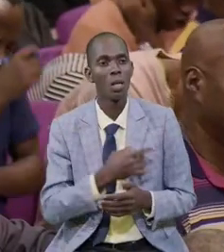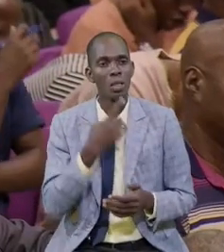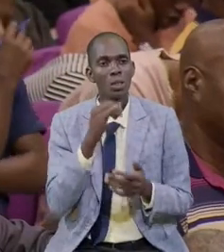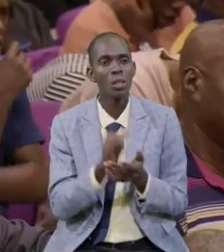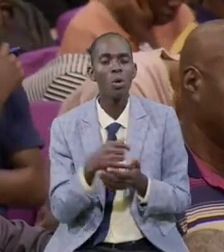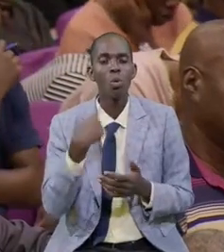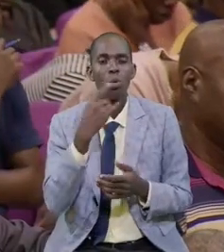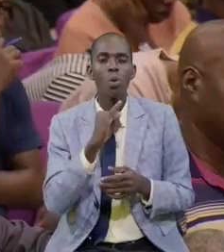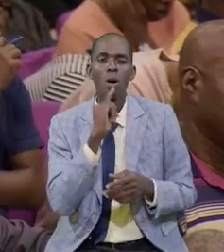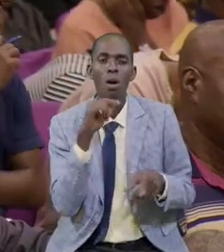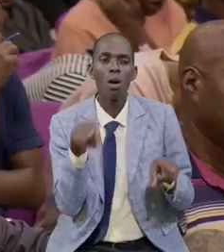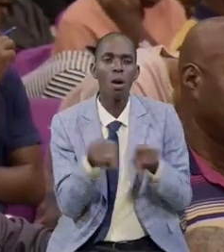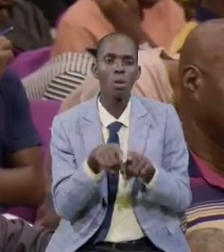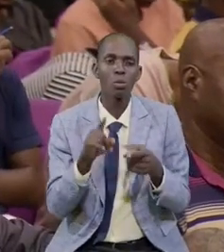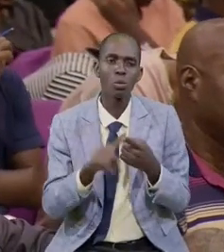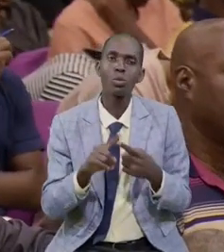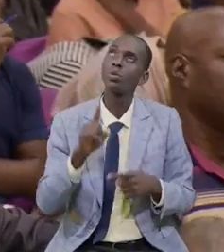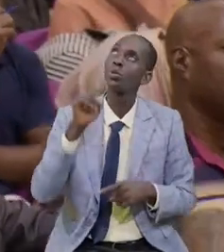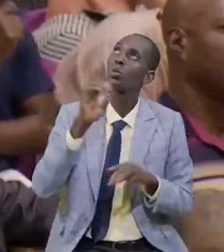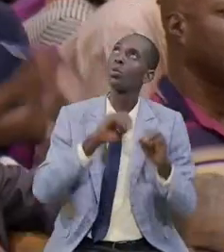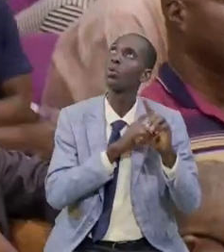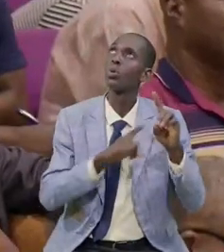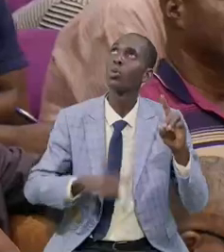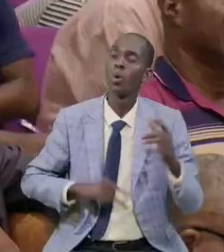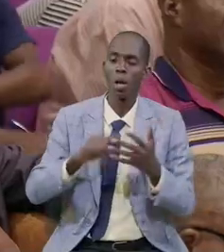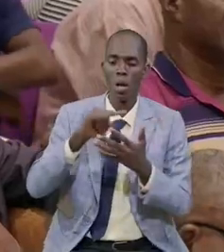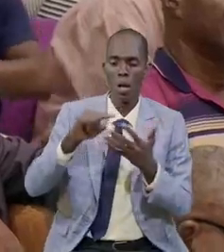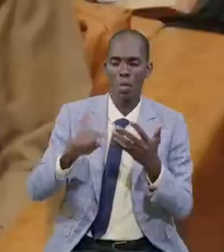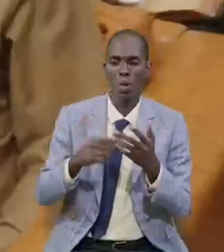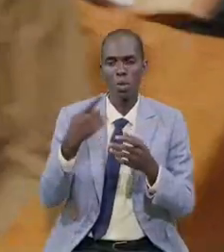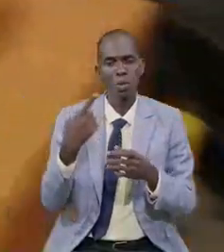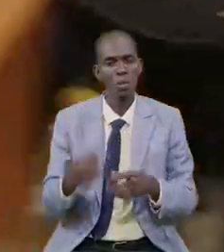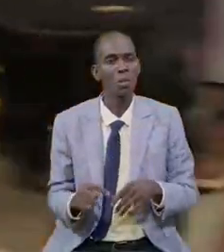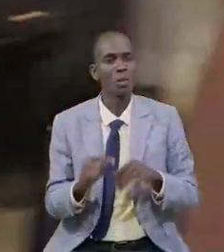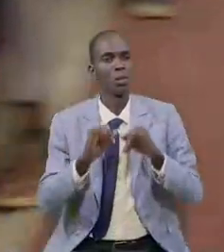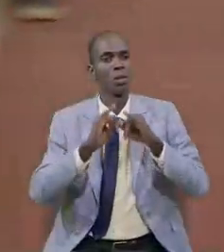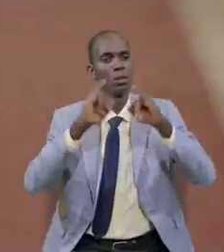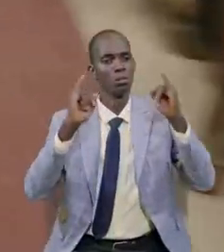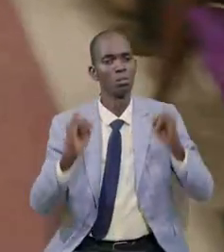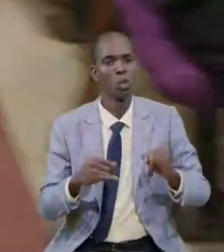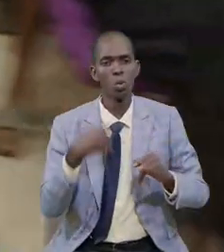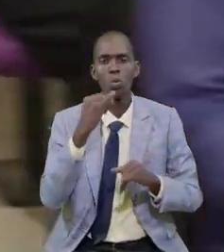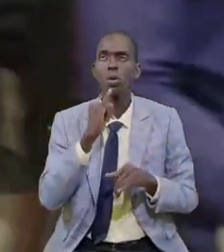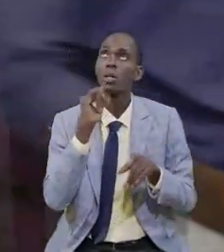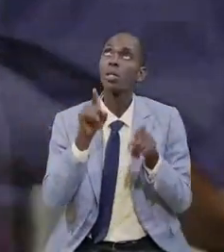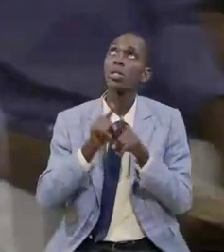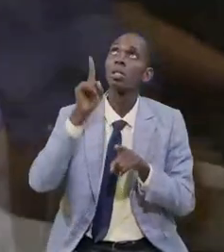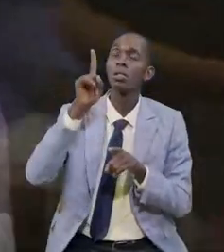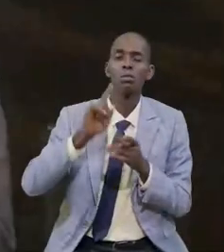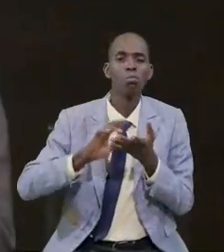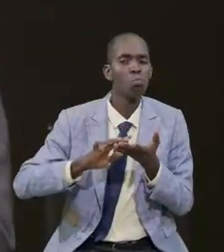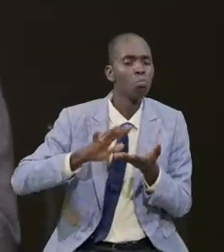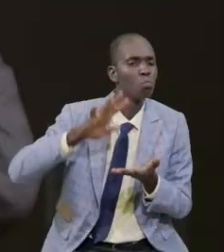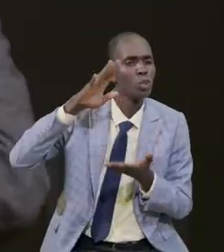Qui est comme toi parmi les dieux, ô Éternel? Qui est comme toi magnifique en